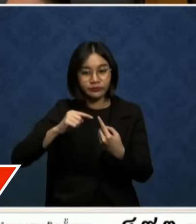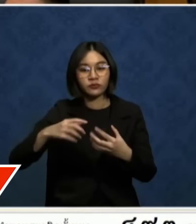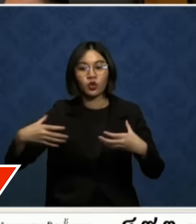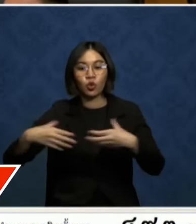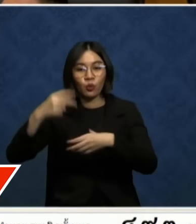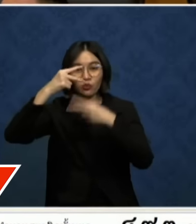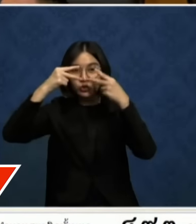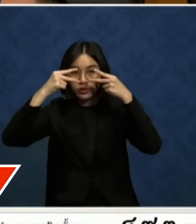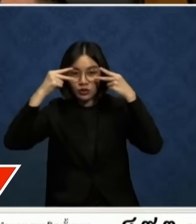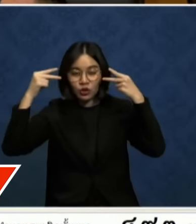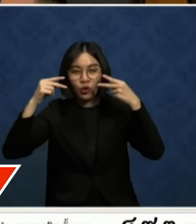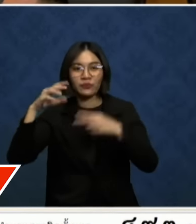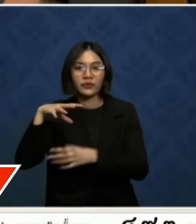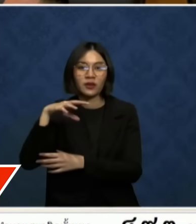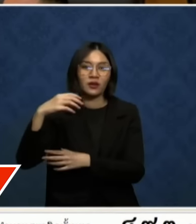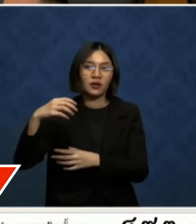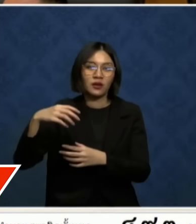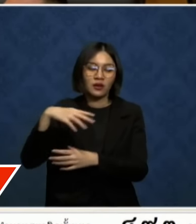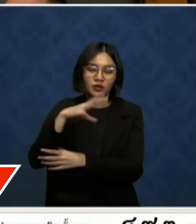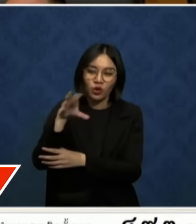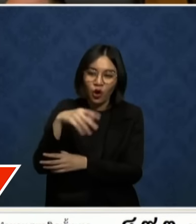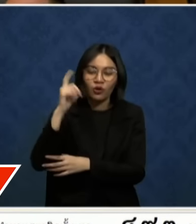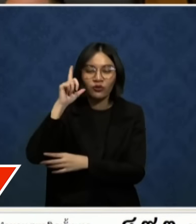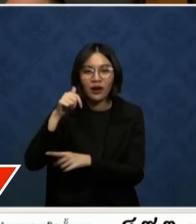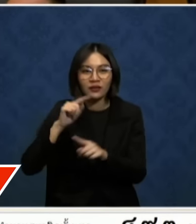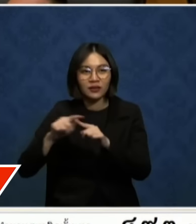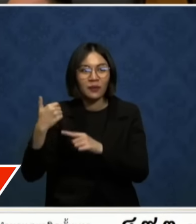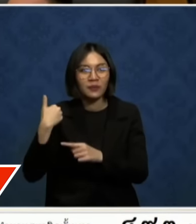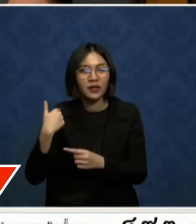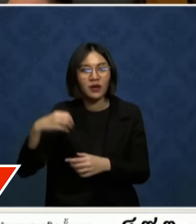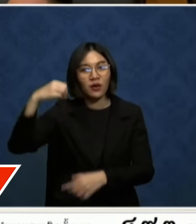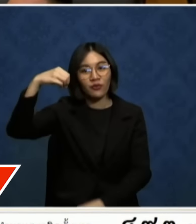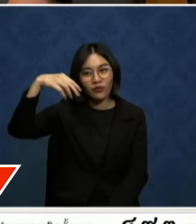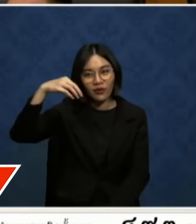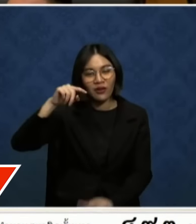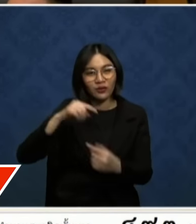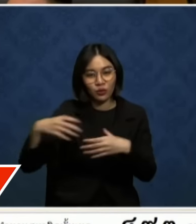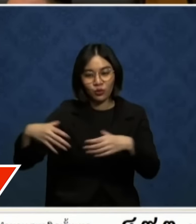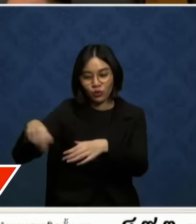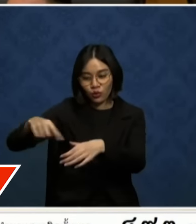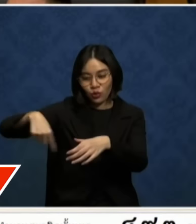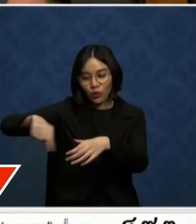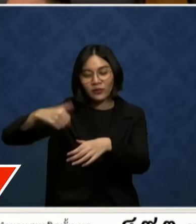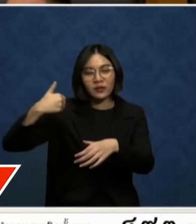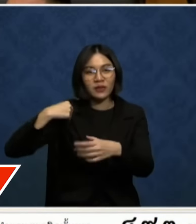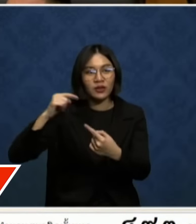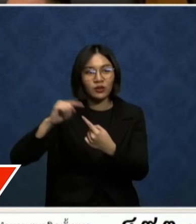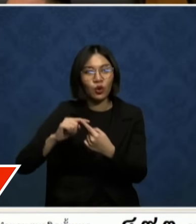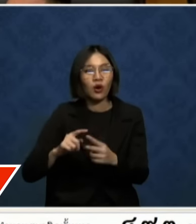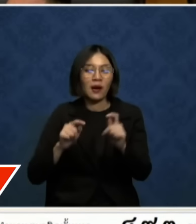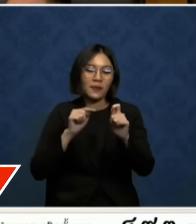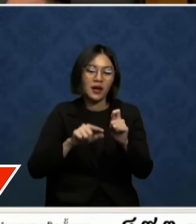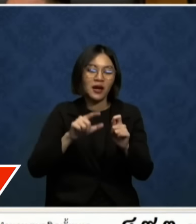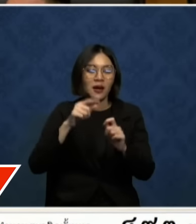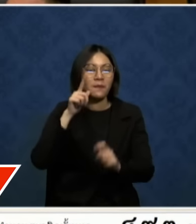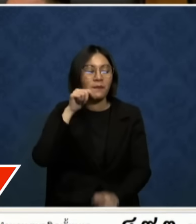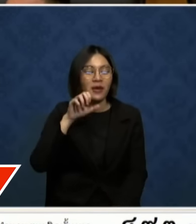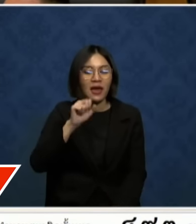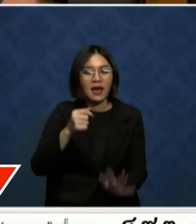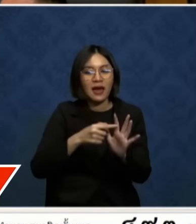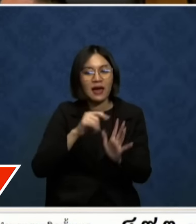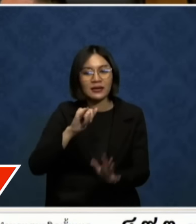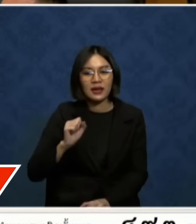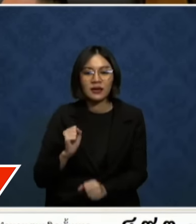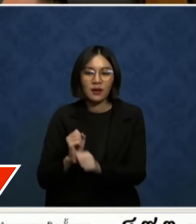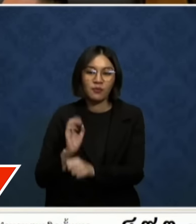อร์เนี่ยเยอะมากๆนะครับไฟฟ้าของเราตกอยู่ในกลุ่มพวกนี้นะครับไม่ว่าจะเป็นแม่สายนะครับบางบริษัทนะครับเป็นบ